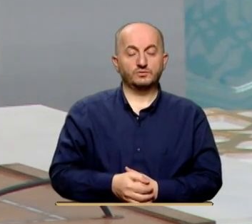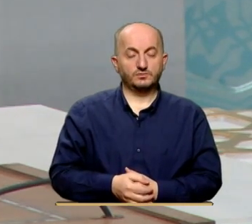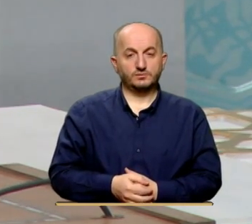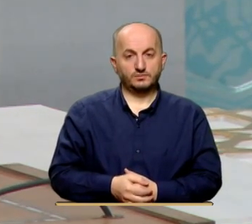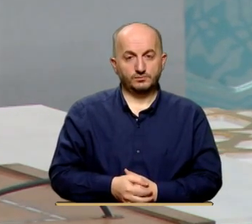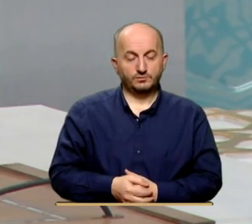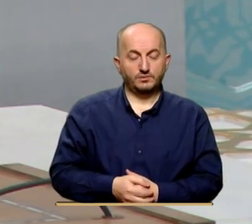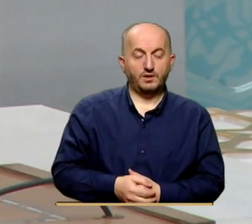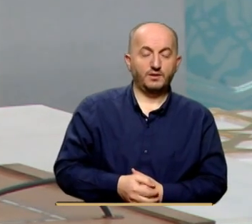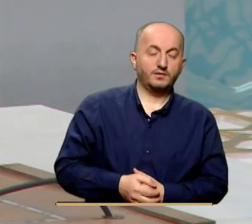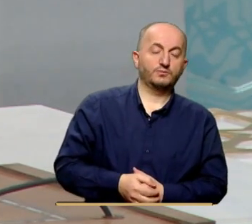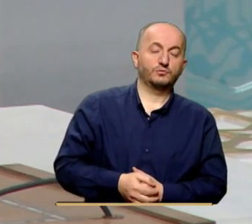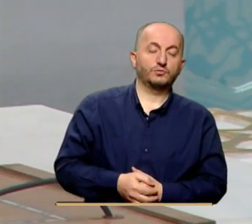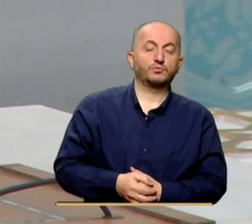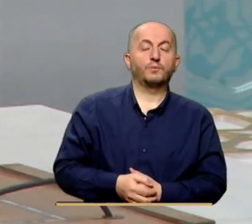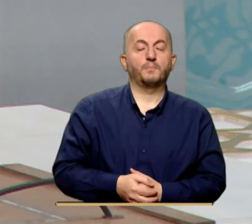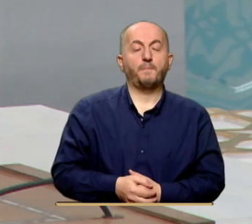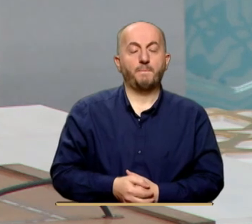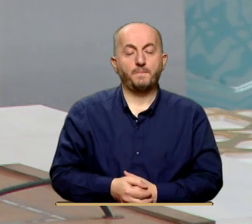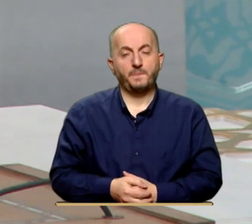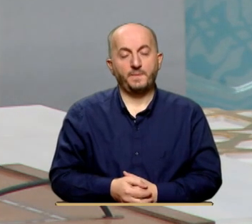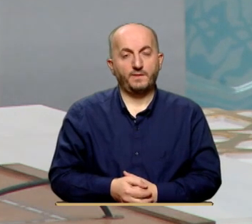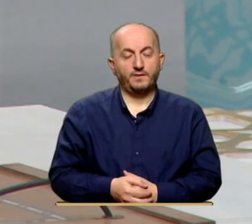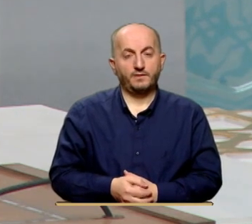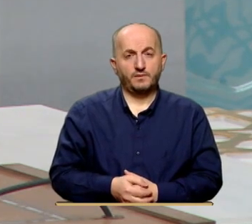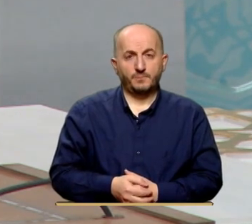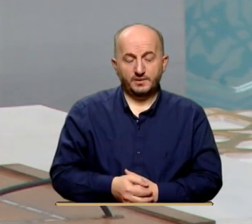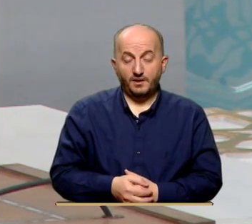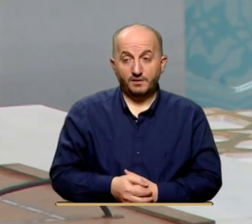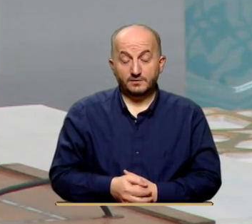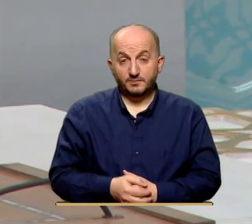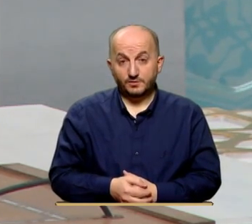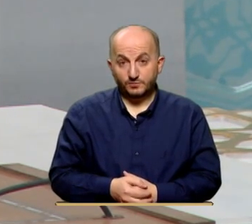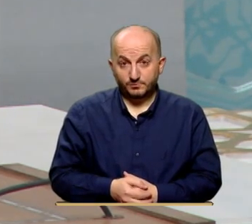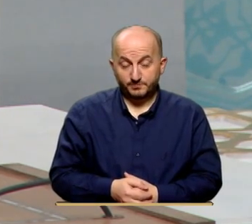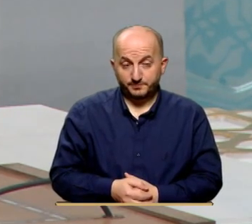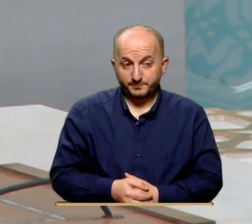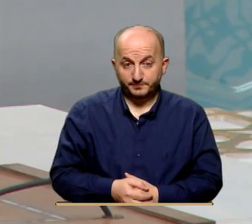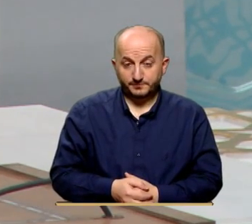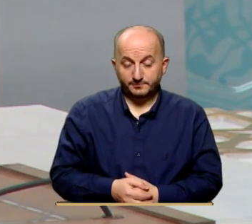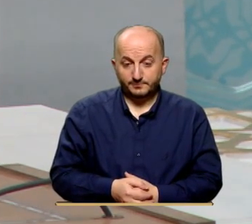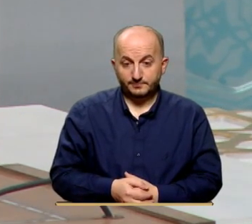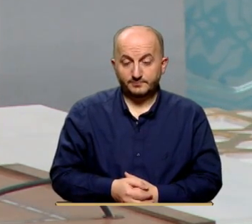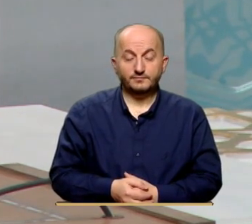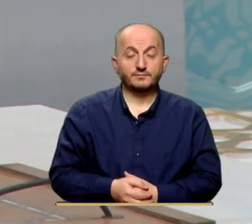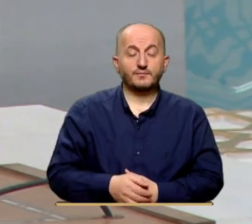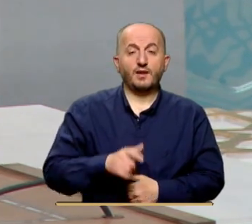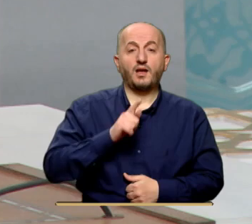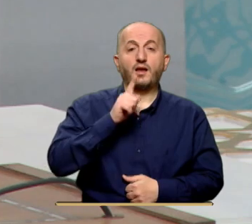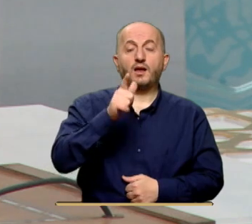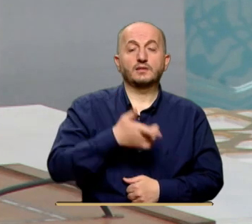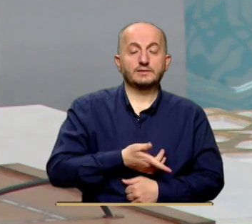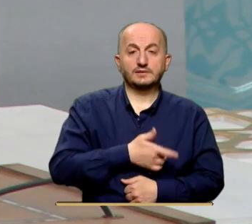in tensurullaha yansurkum ve yuthabbit akdamekum. Ey